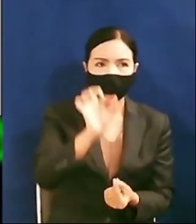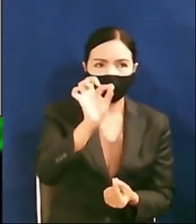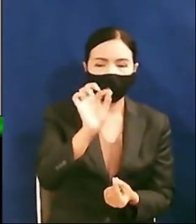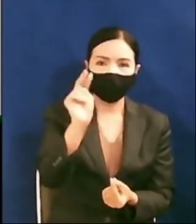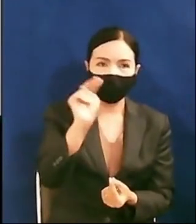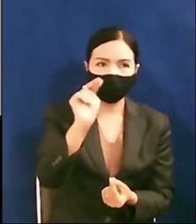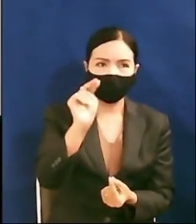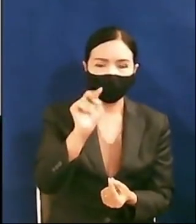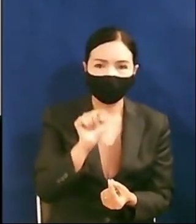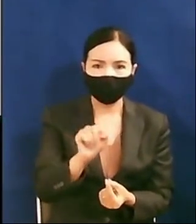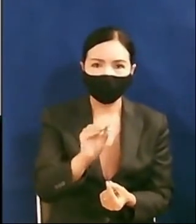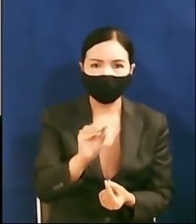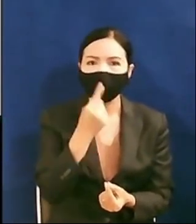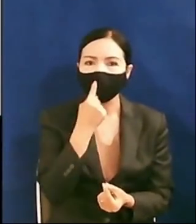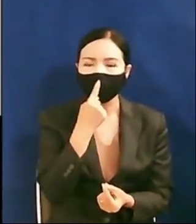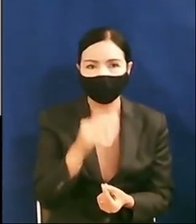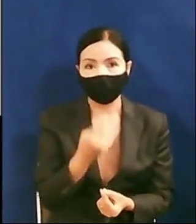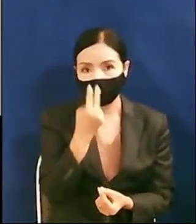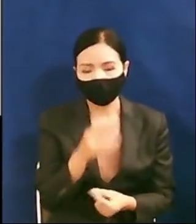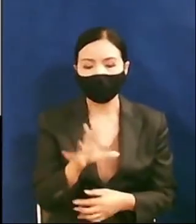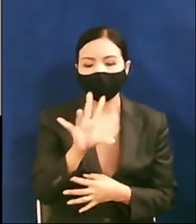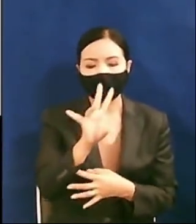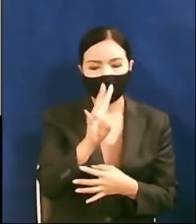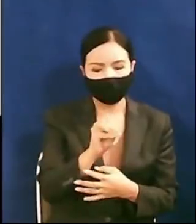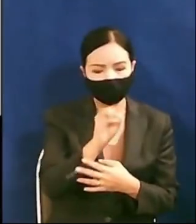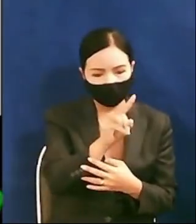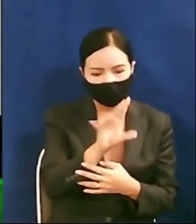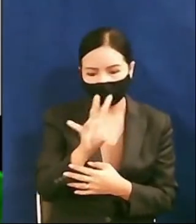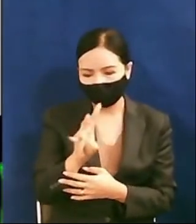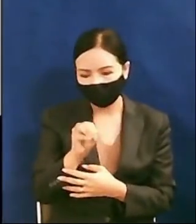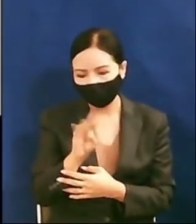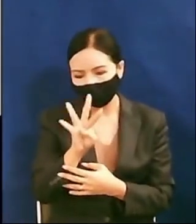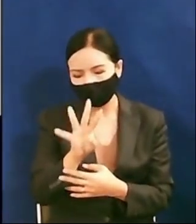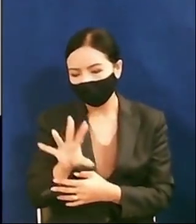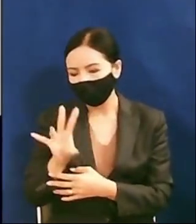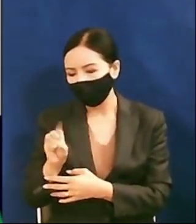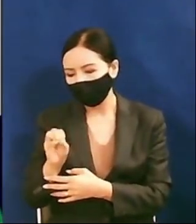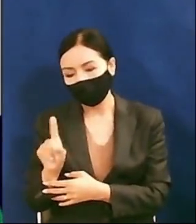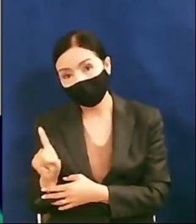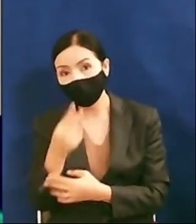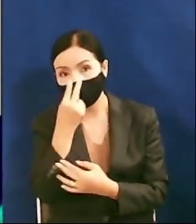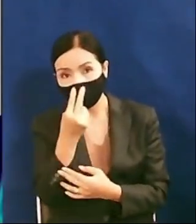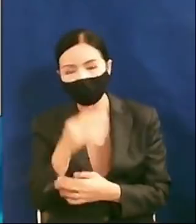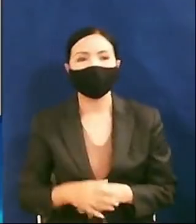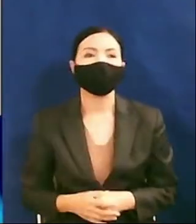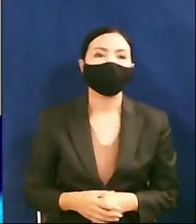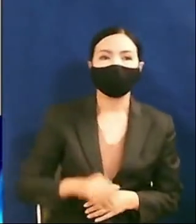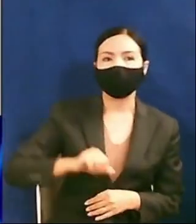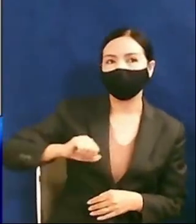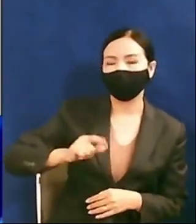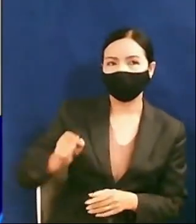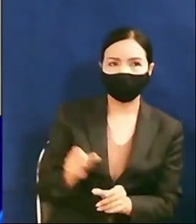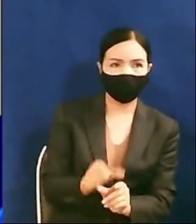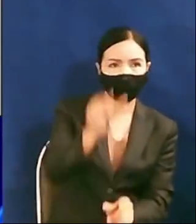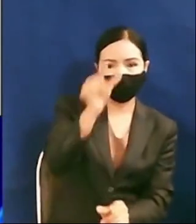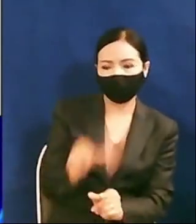น้ำเงินว่าเพราะฉะนั้นก็จะเห็นว่า71 74 71นะครับส่วนภาพทางด้านขวาก็จะแสดงให้เห็นภาพของการระบ